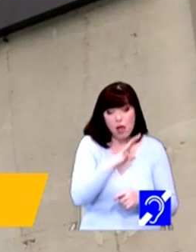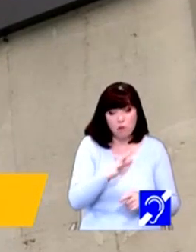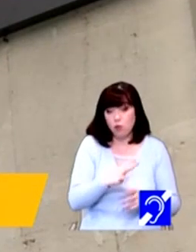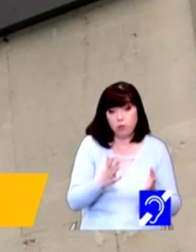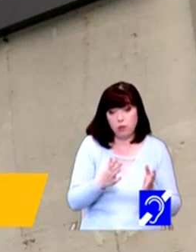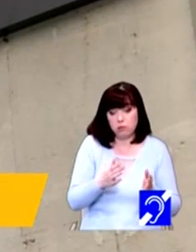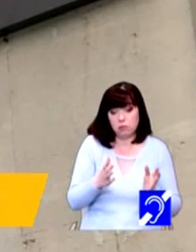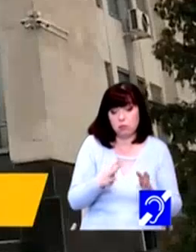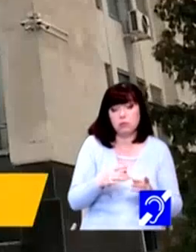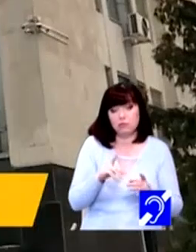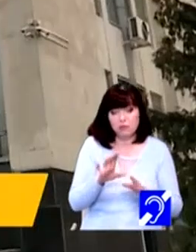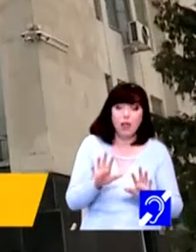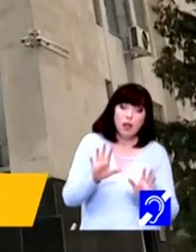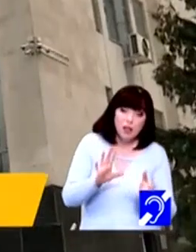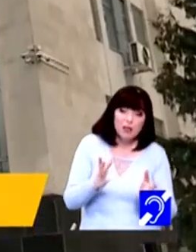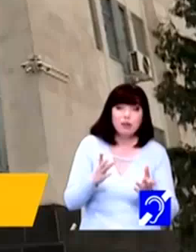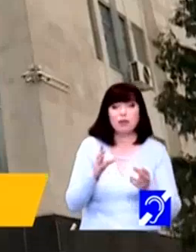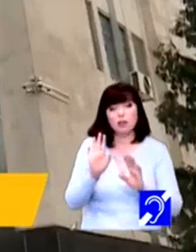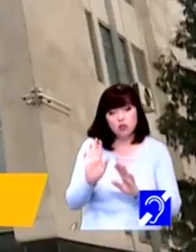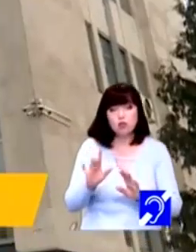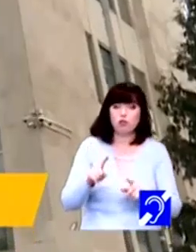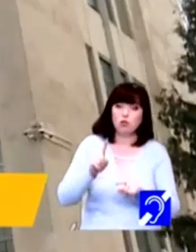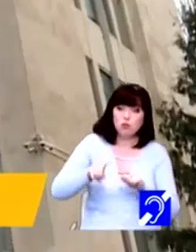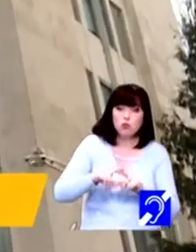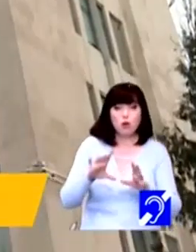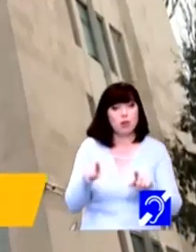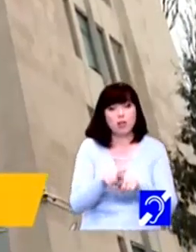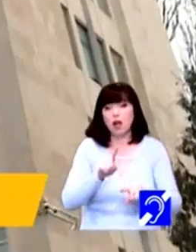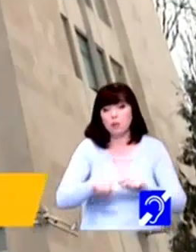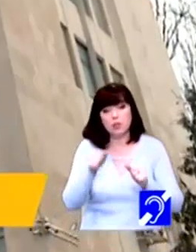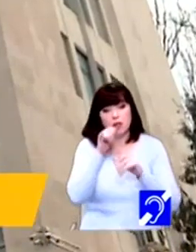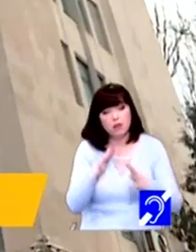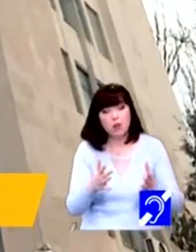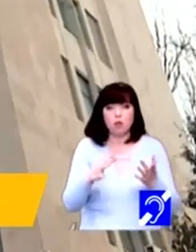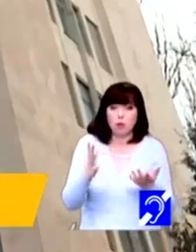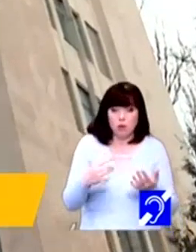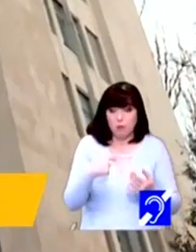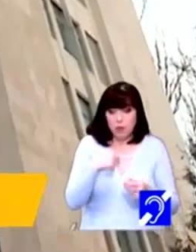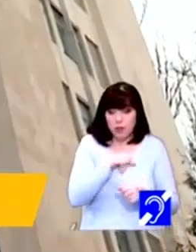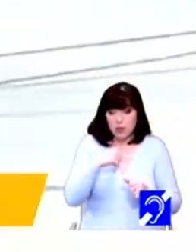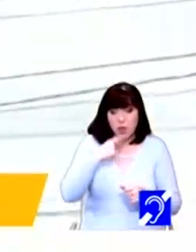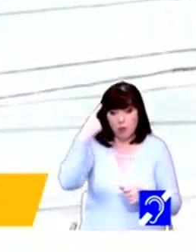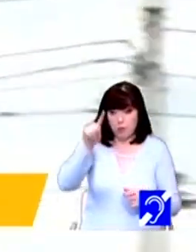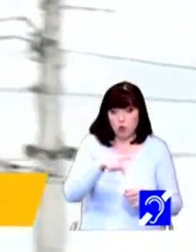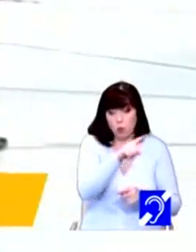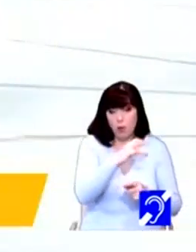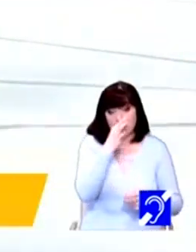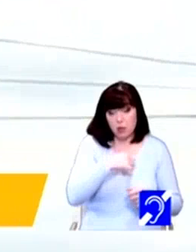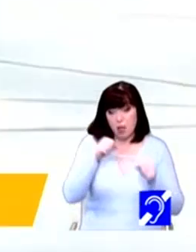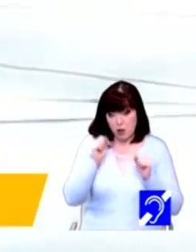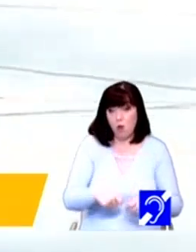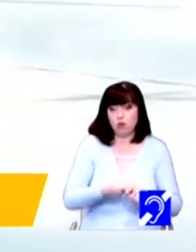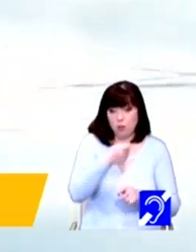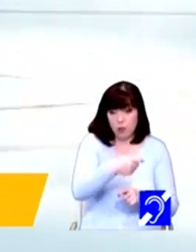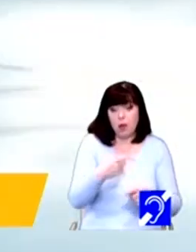dreptate, îi mai ugoia, spunând că stați, fraților, voi vreți noi să vă executăm public, să vă refuzăm. La 30 de ani de